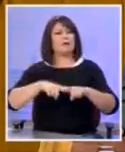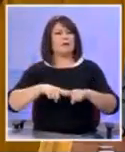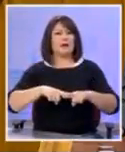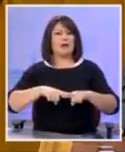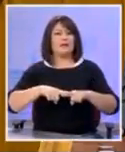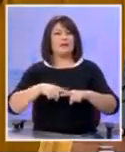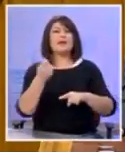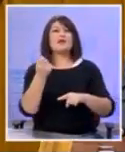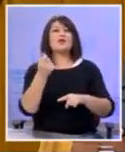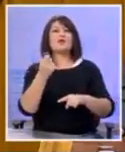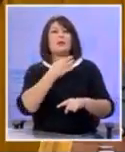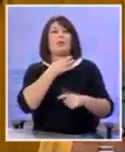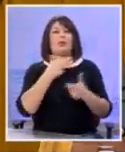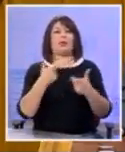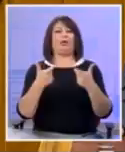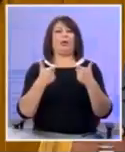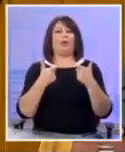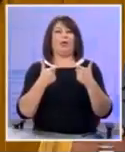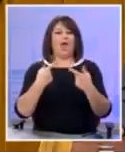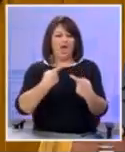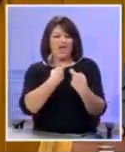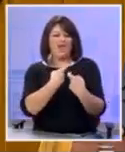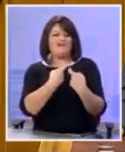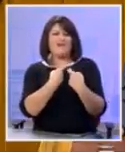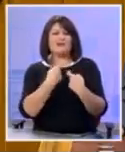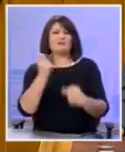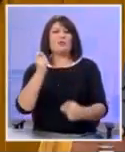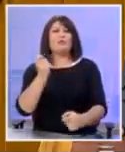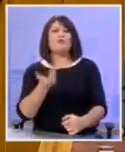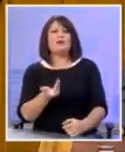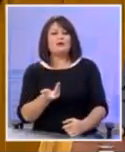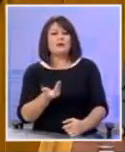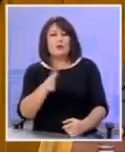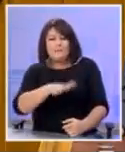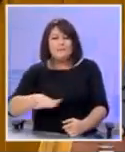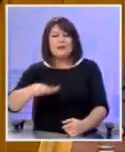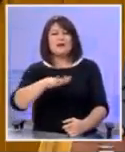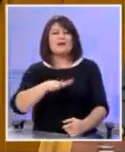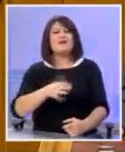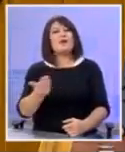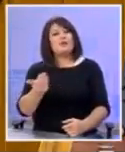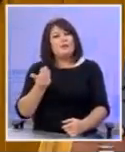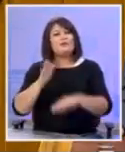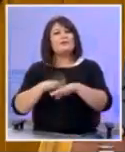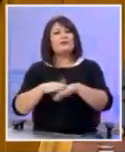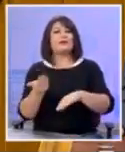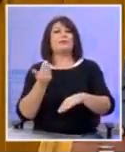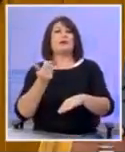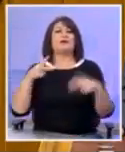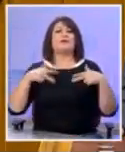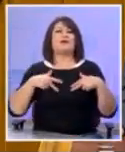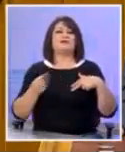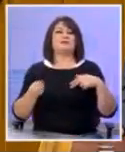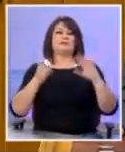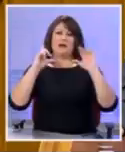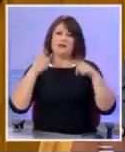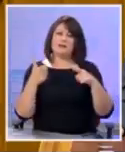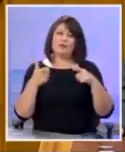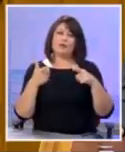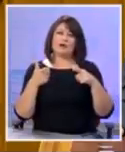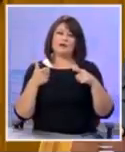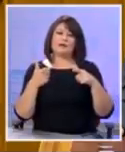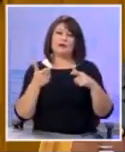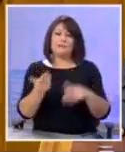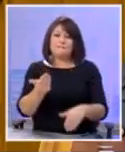περιβάλλον οικονομικής ασφυξίας και πολιτικού εκβιασμού, το οποίο διαμορφώθηκε από τις προηγούμενες κυβερνήσεις της Νέας Δημοκρατίας